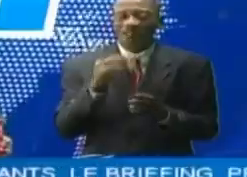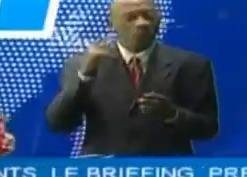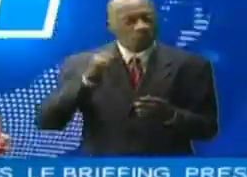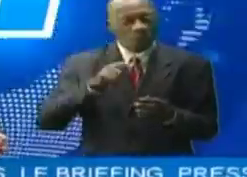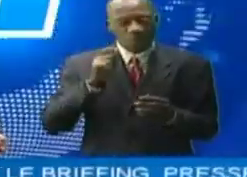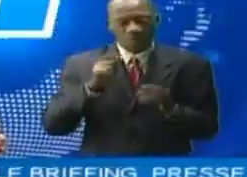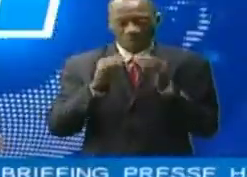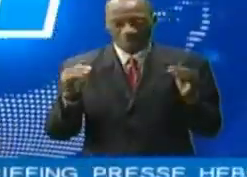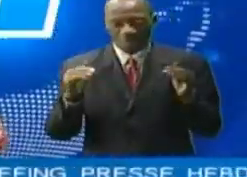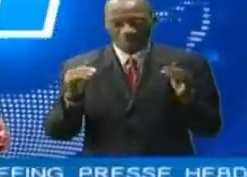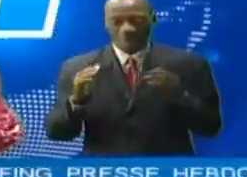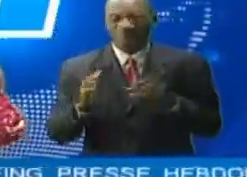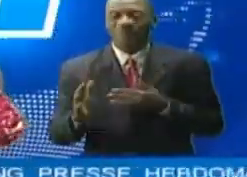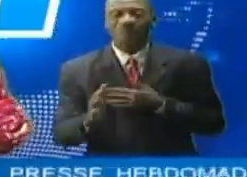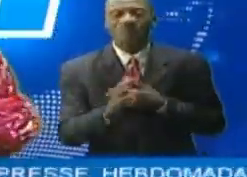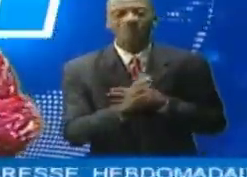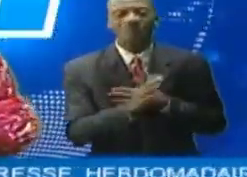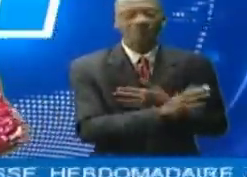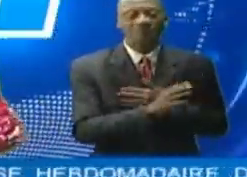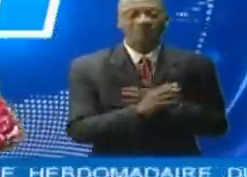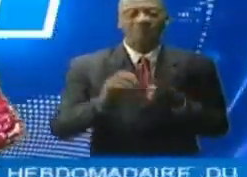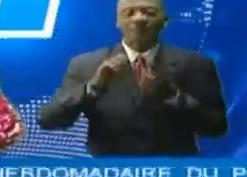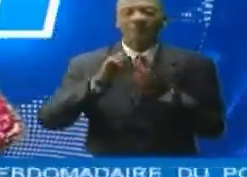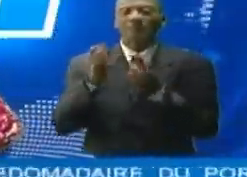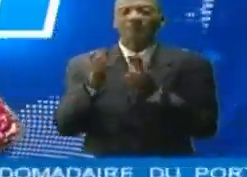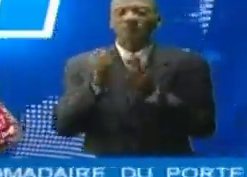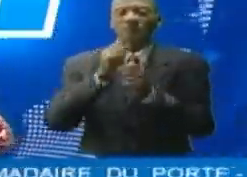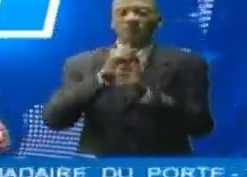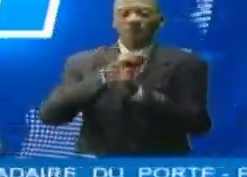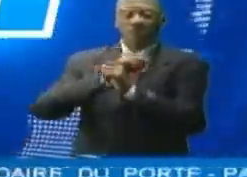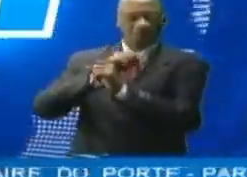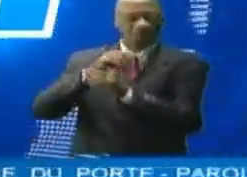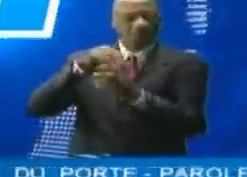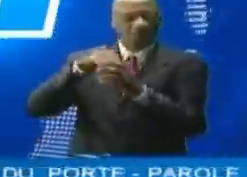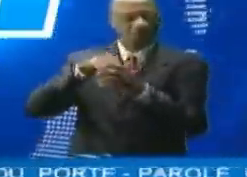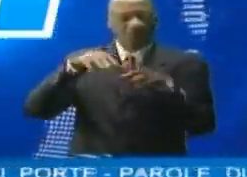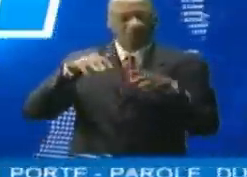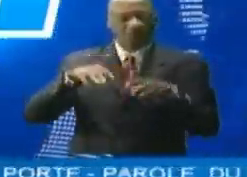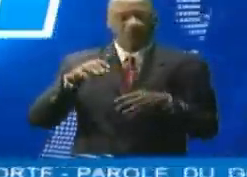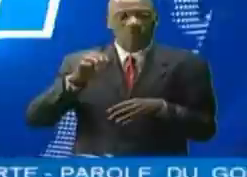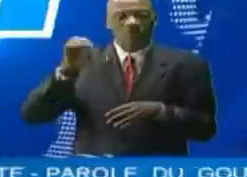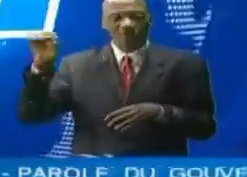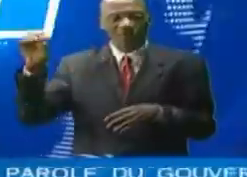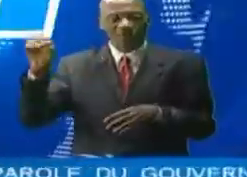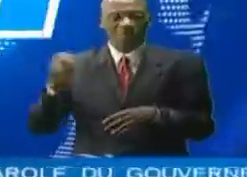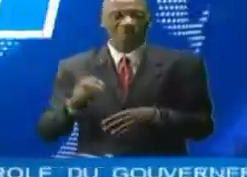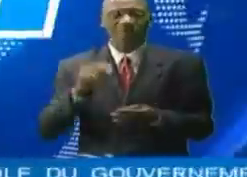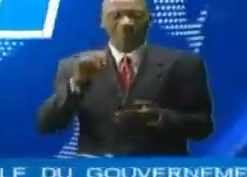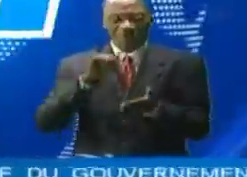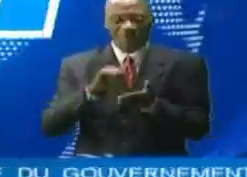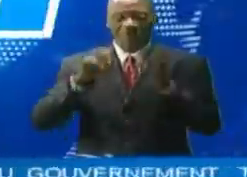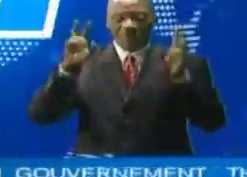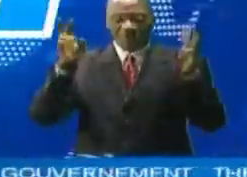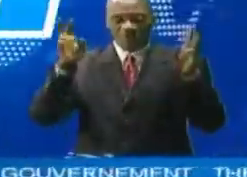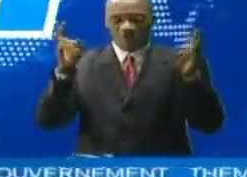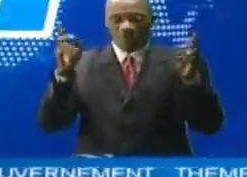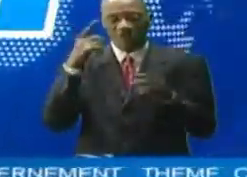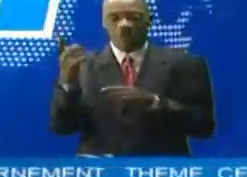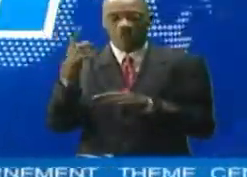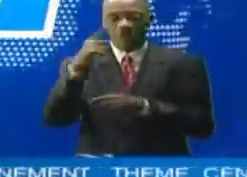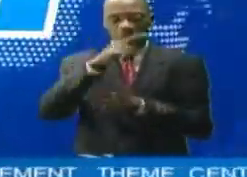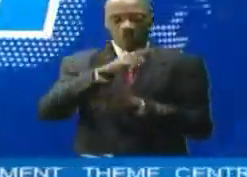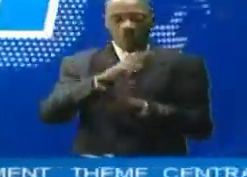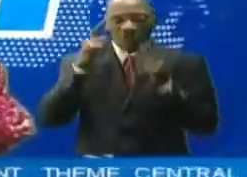Brisons les silences sur la situation sécuritaire dans l'est de la République. C'est le thème d'une journée de réflexion qui a